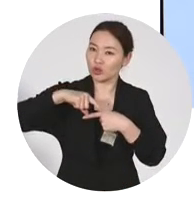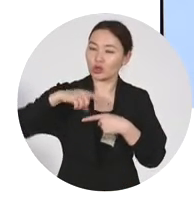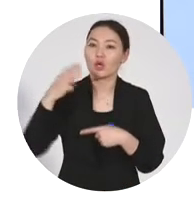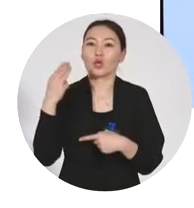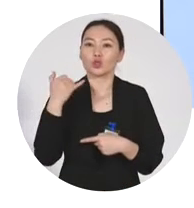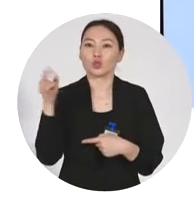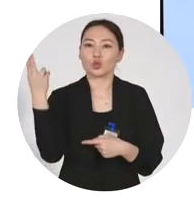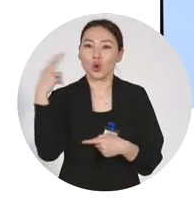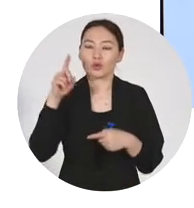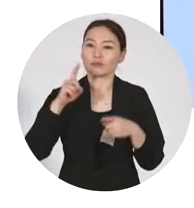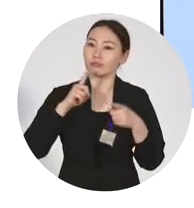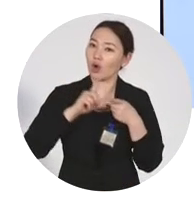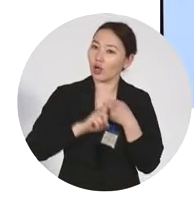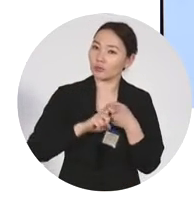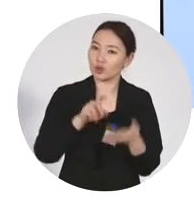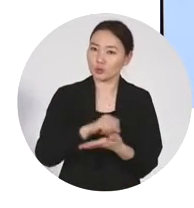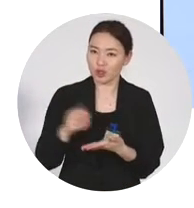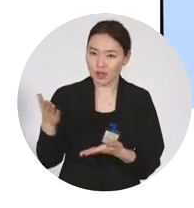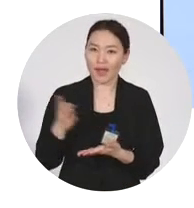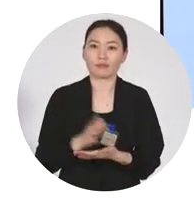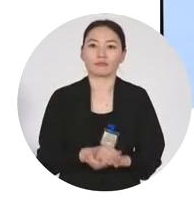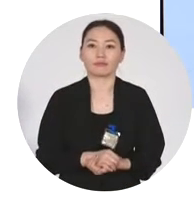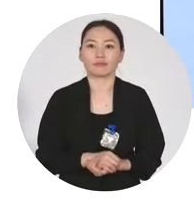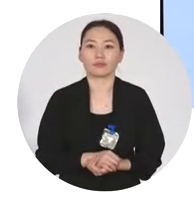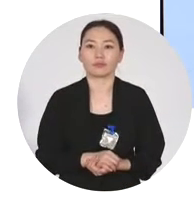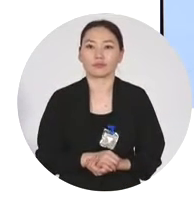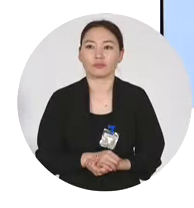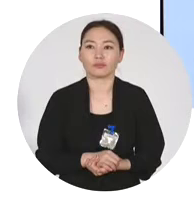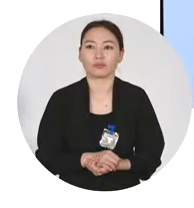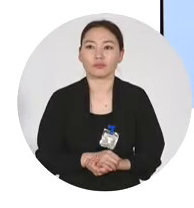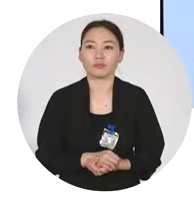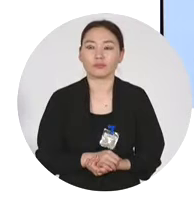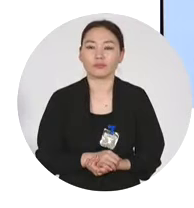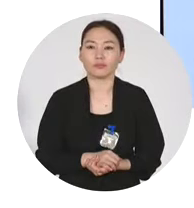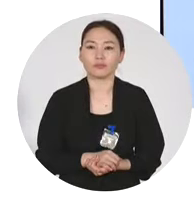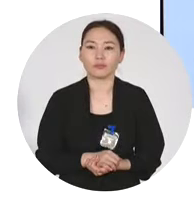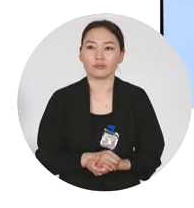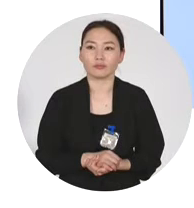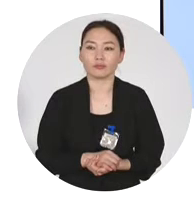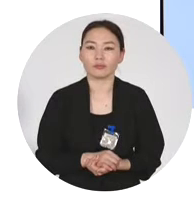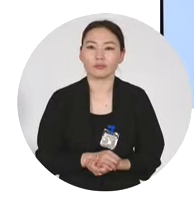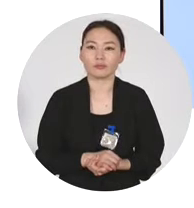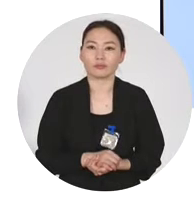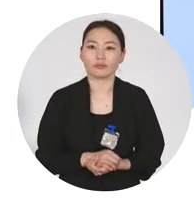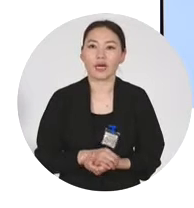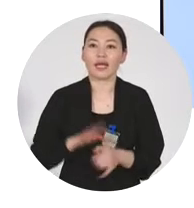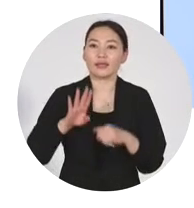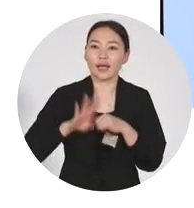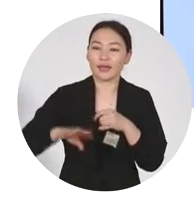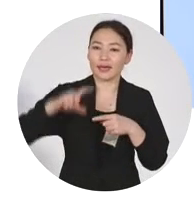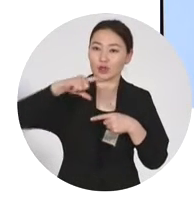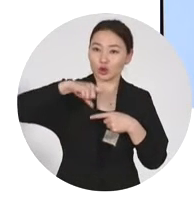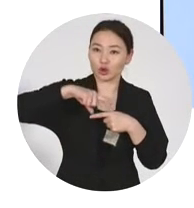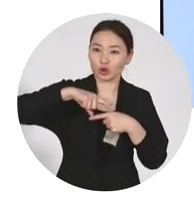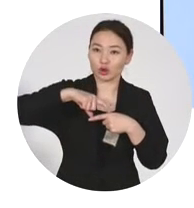нэ мэ гэрэй гэж бичих нь. За дараагийн нөхцөл бол сун гэсэн үйл